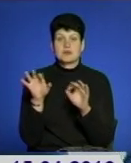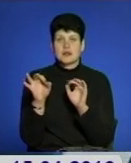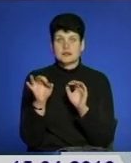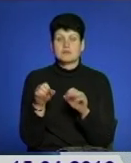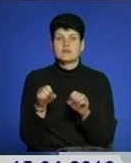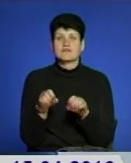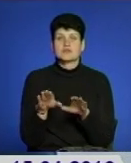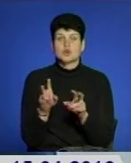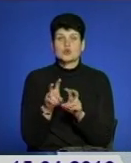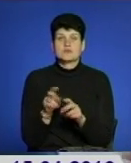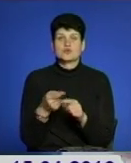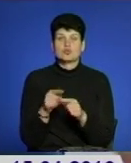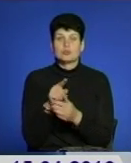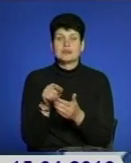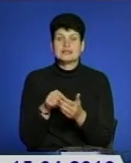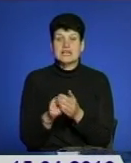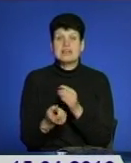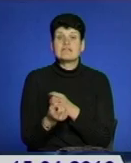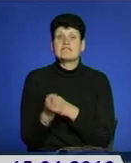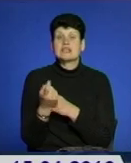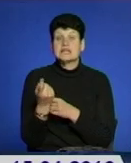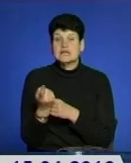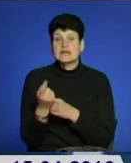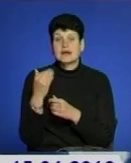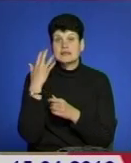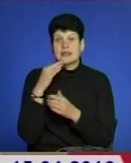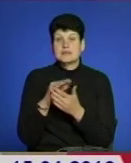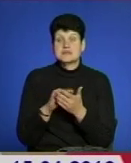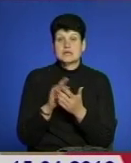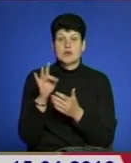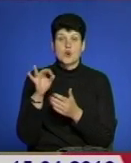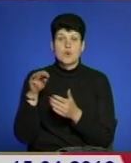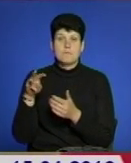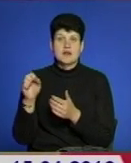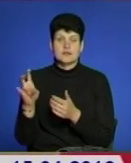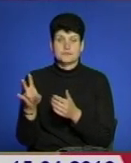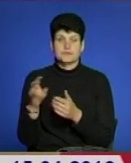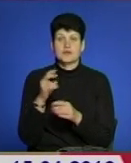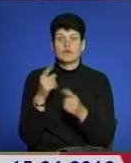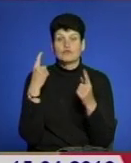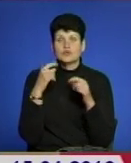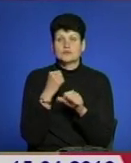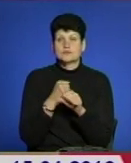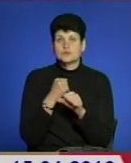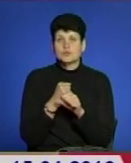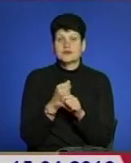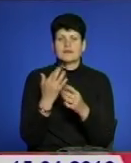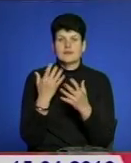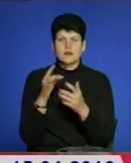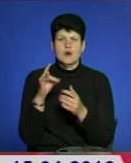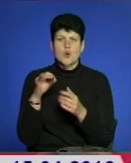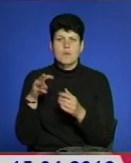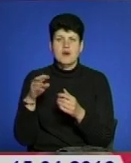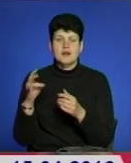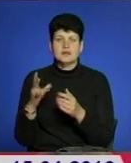вирішили розібратися в цьому питанні, і тому виникла ідея написати роман. У творчій робітні цих неординарних чоловіків кілька романів, які